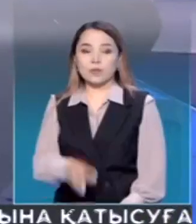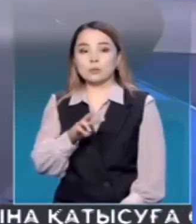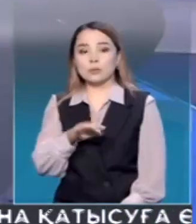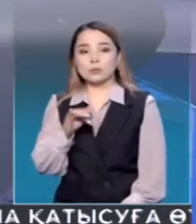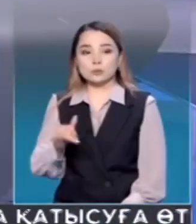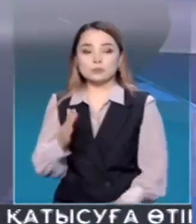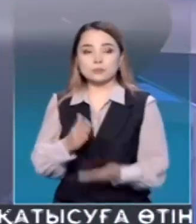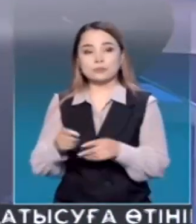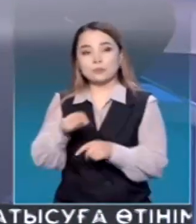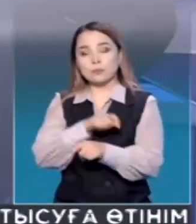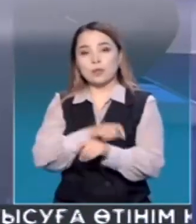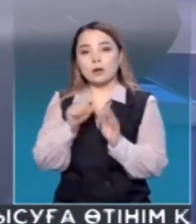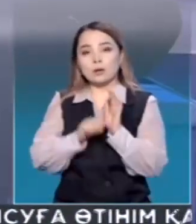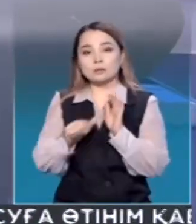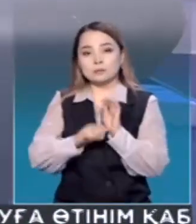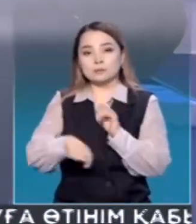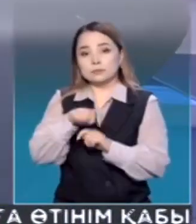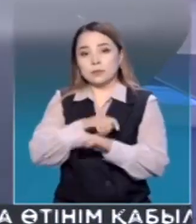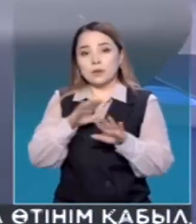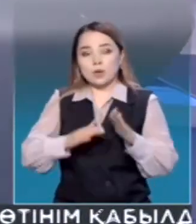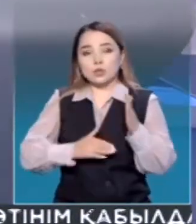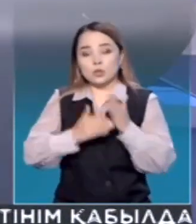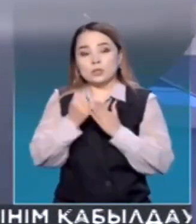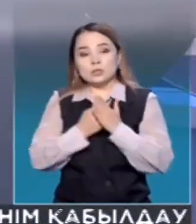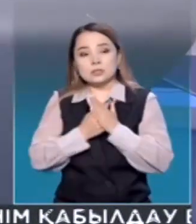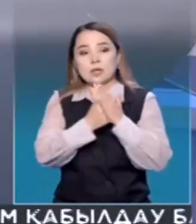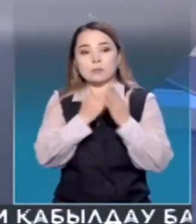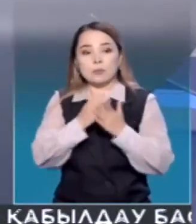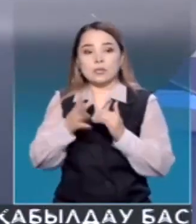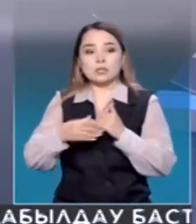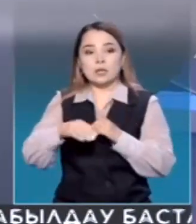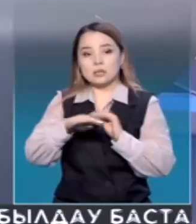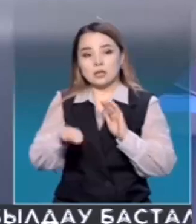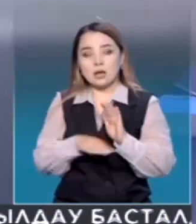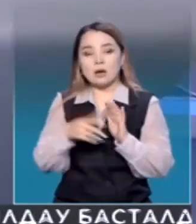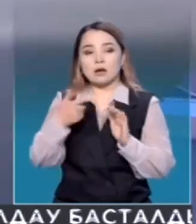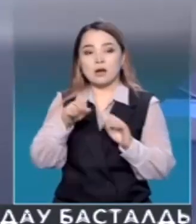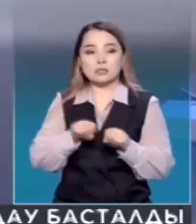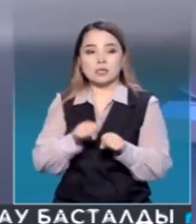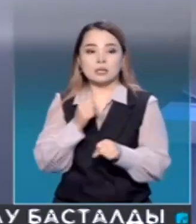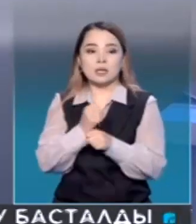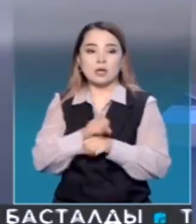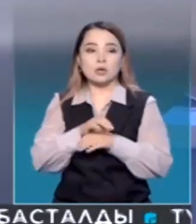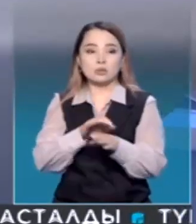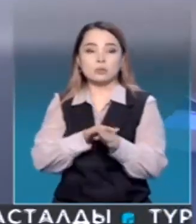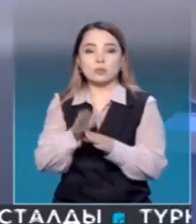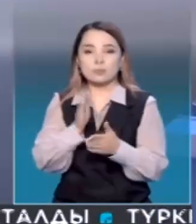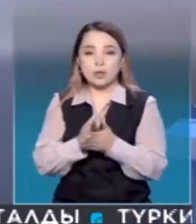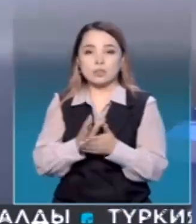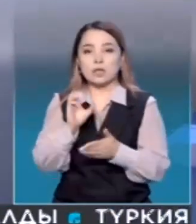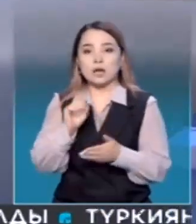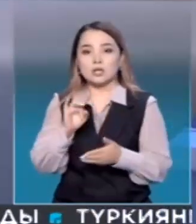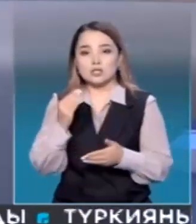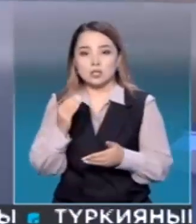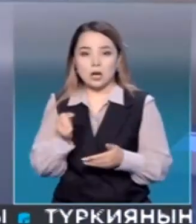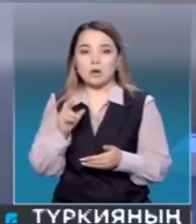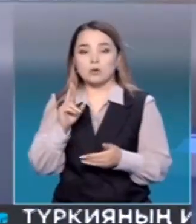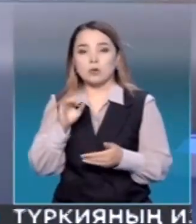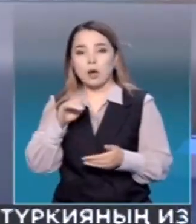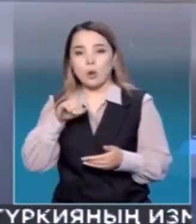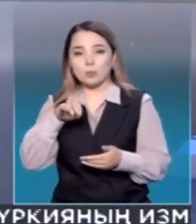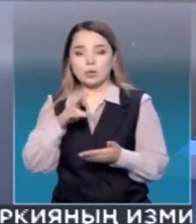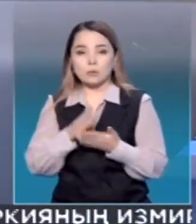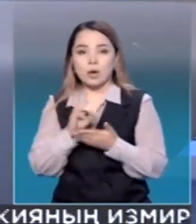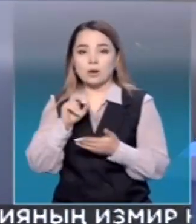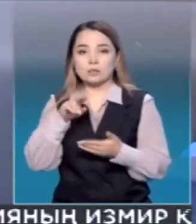Маңғыстауда ұзындығы 60 шақырымдық жоғары қысымды жер асты газ құбыры іске қосылды. Ол құрық ауылы мен Сарша жерін және Ақтаудағы